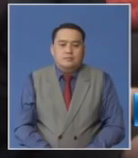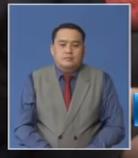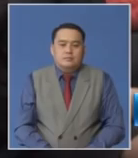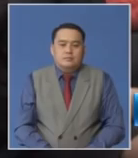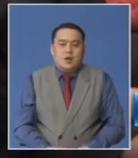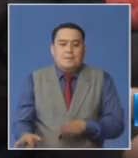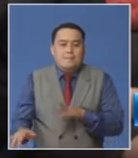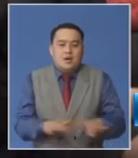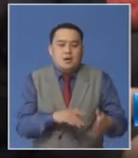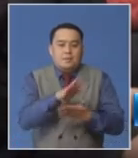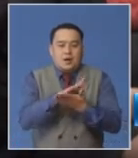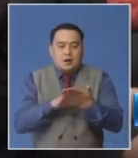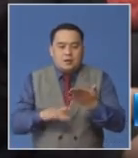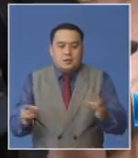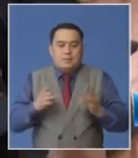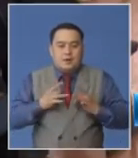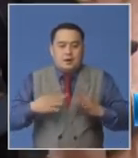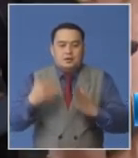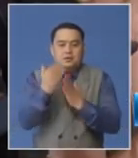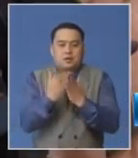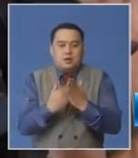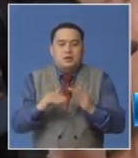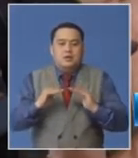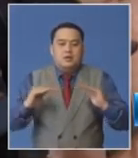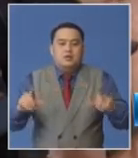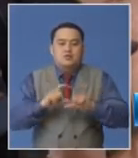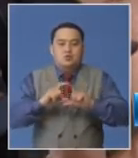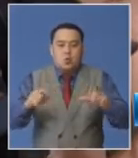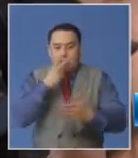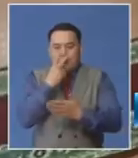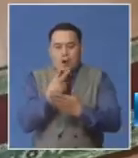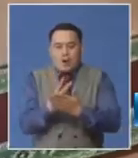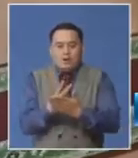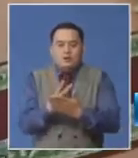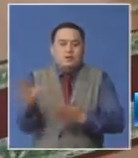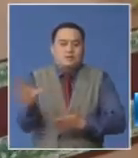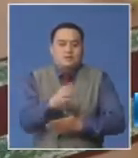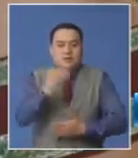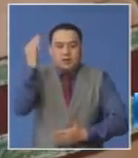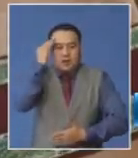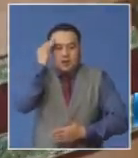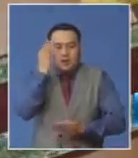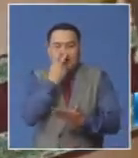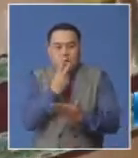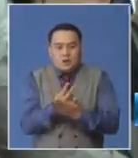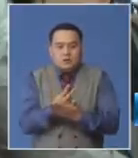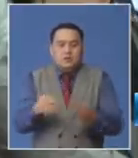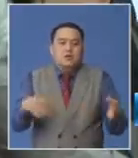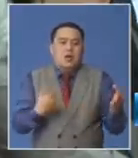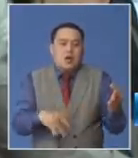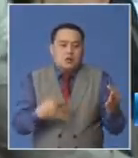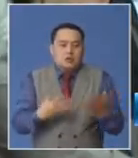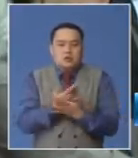мероприятия продолжилось праздничным концертом ученики местной школы продемонстрировали все свои таланты игра на музыкальных